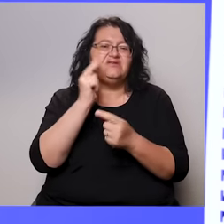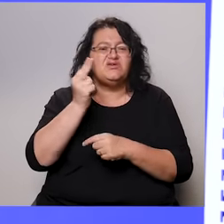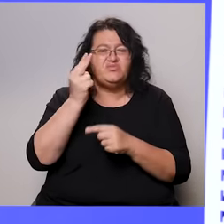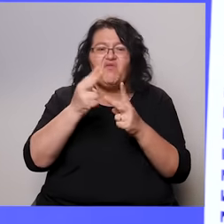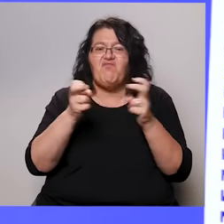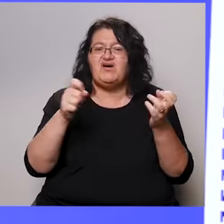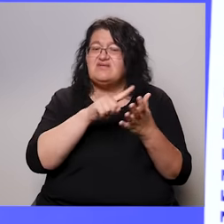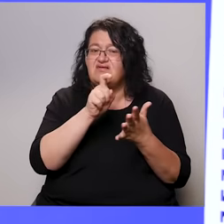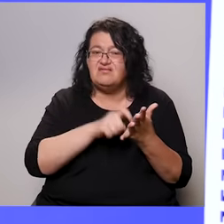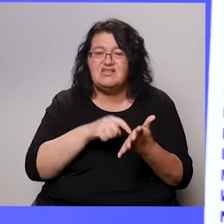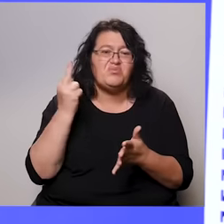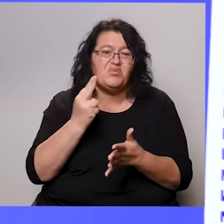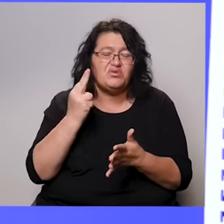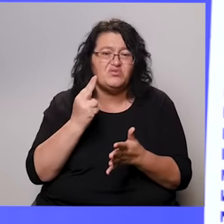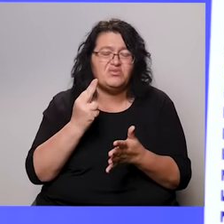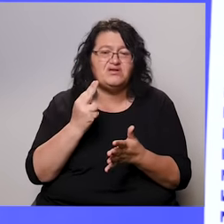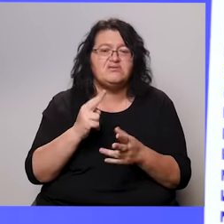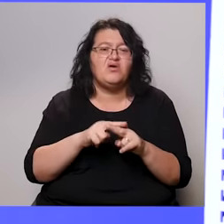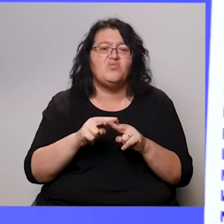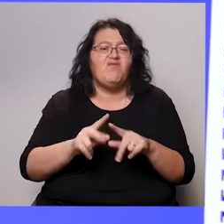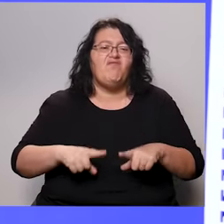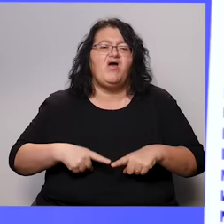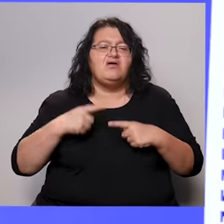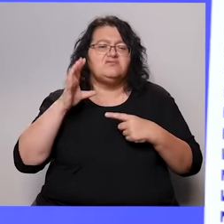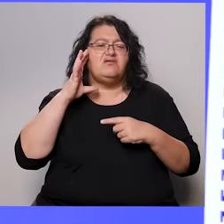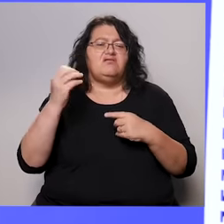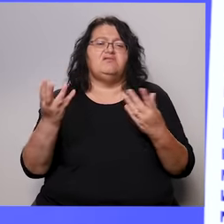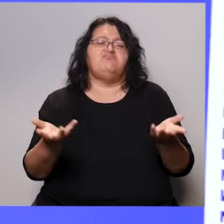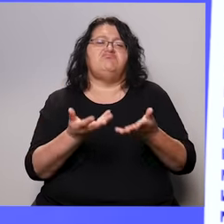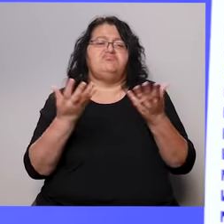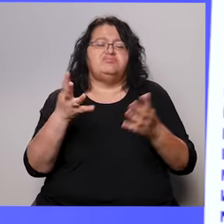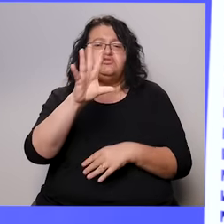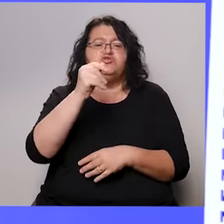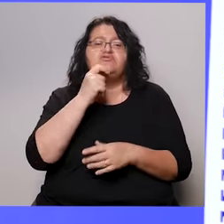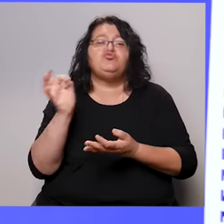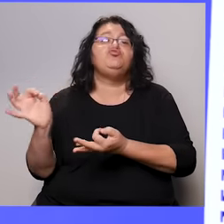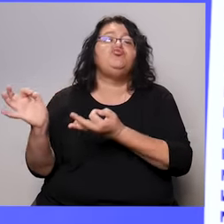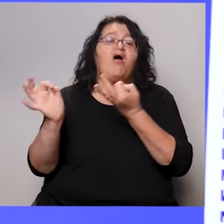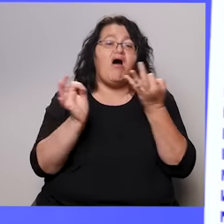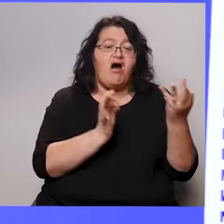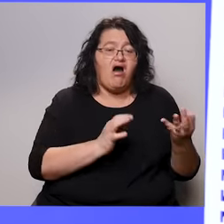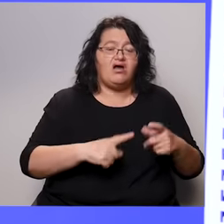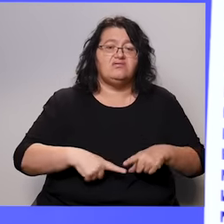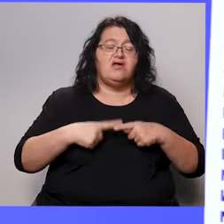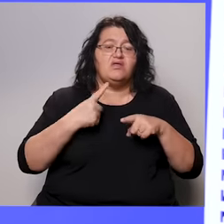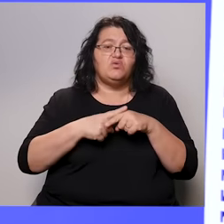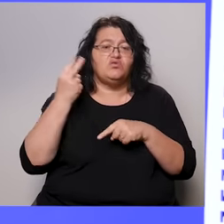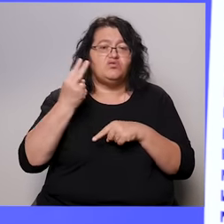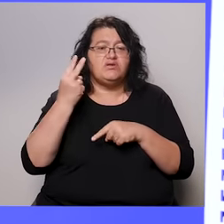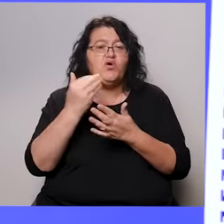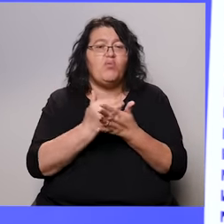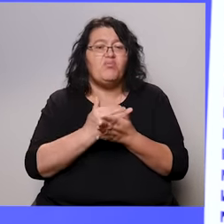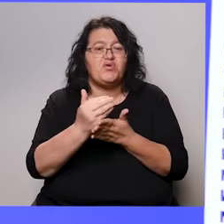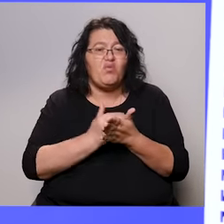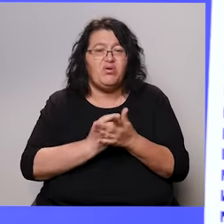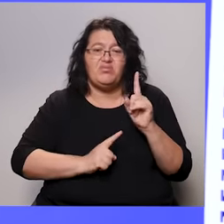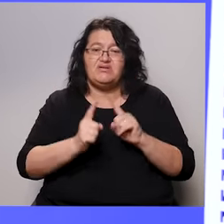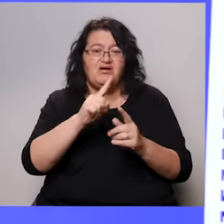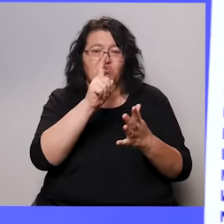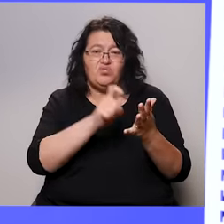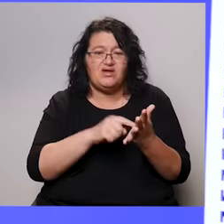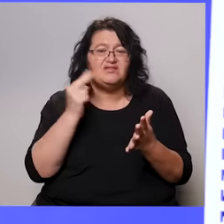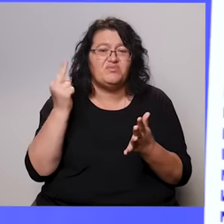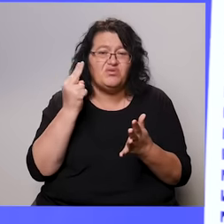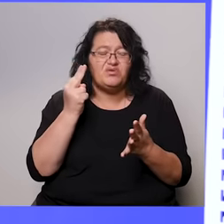să-L întrebăm pe Dumnezeu. Poți să ai o viață de credincios de 50 de ani trăită cu Dumnezeu și când e vorba de o problemă, dacă nu l-ai întrebat pe